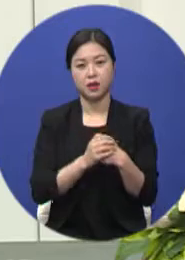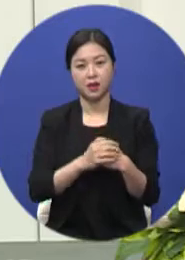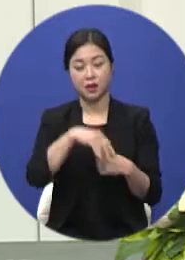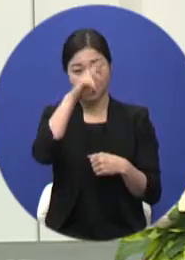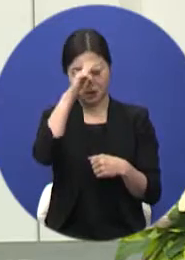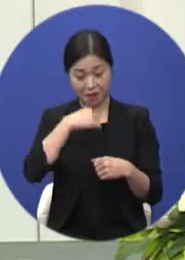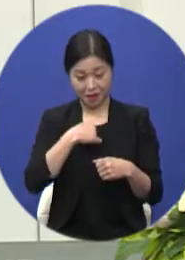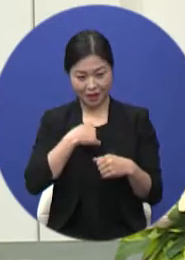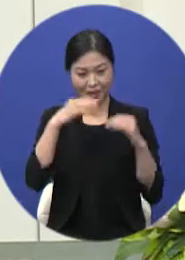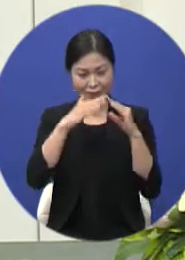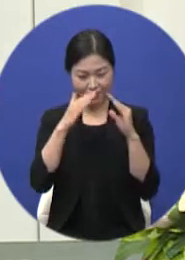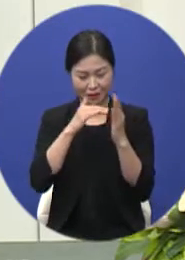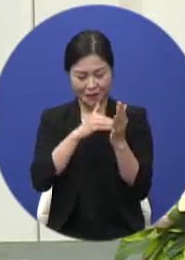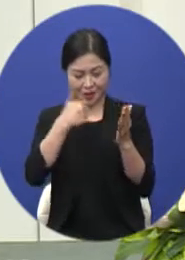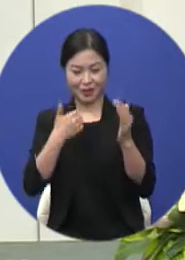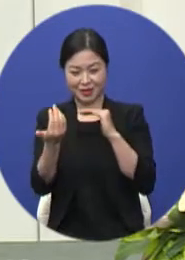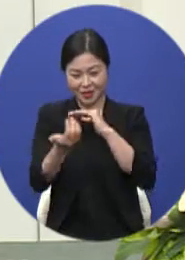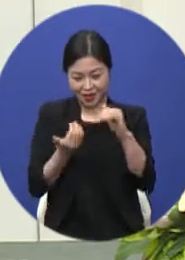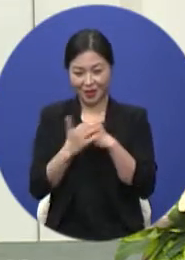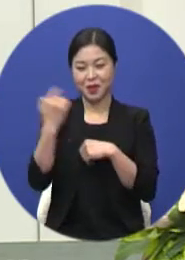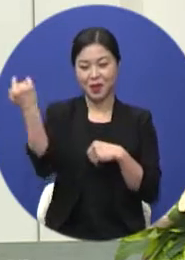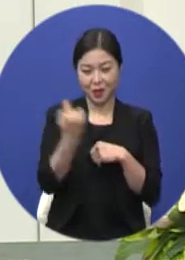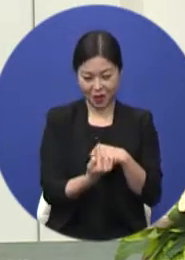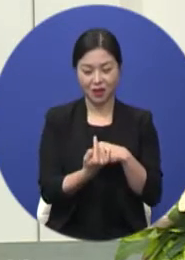상담 전화를 먼저 걸려왔습니다.